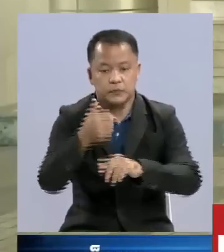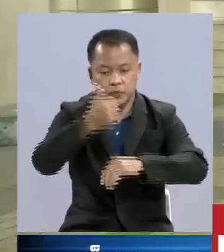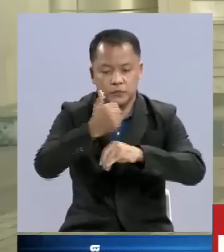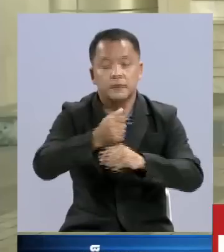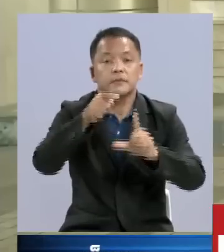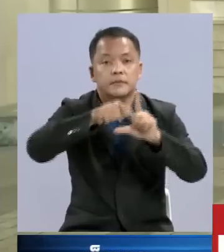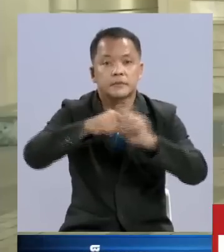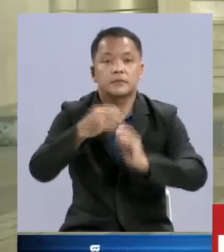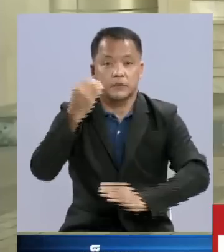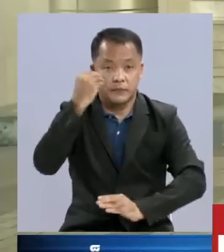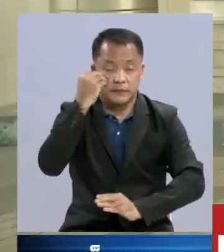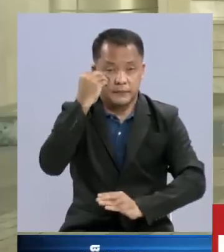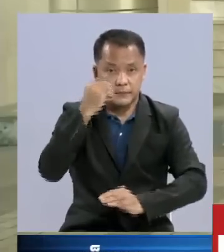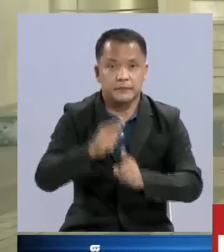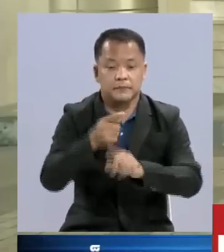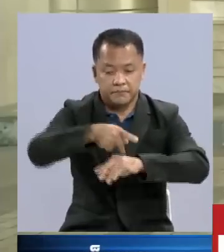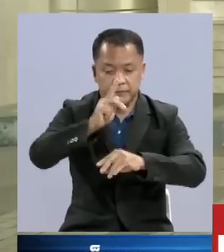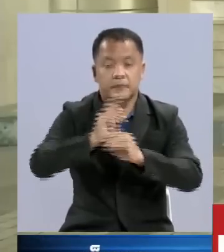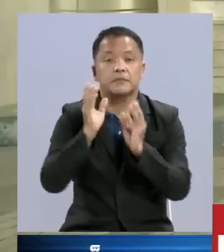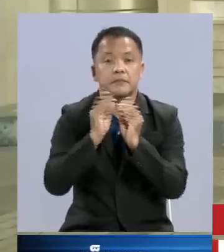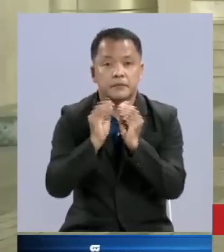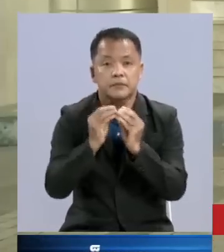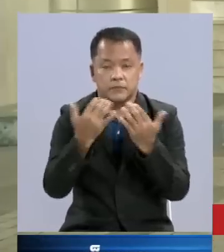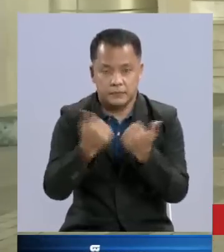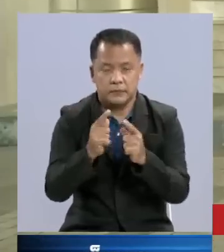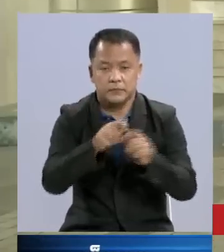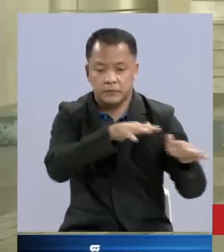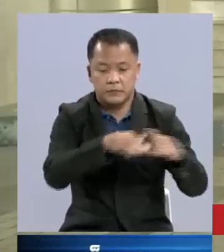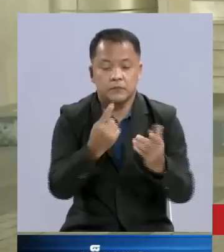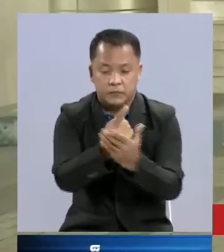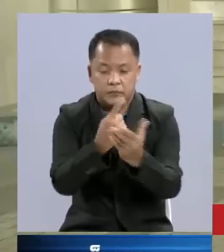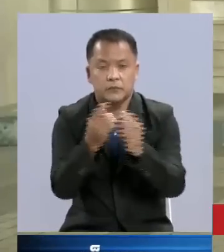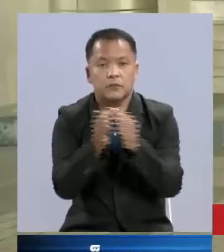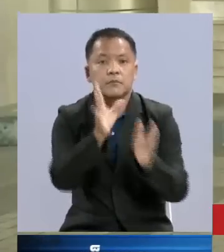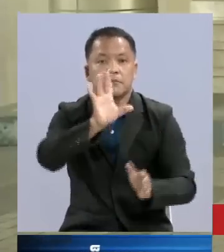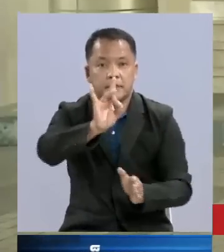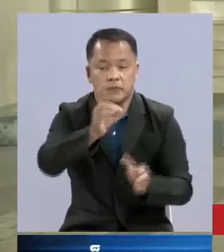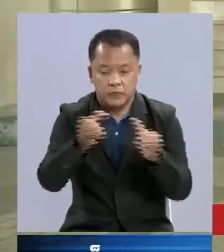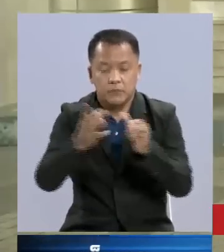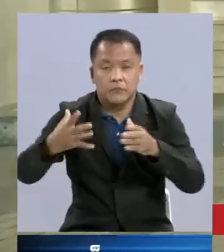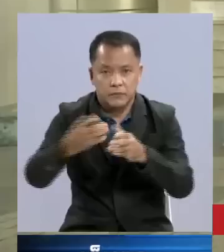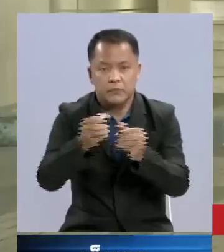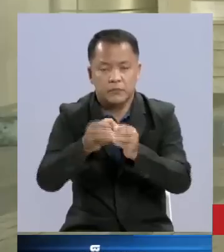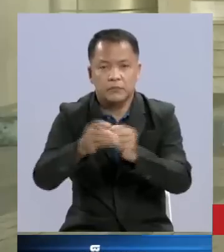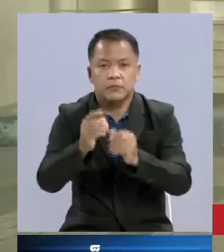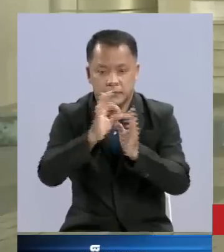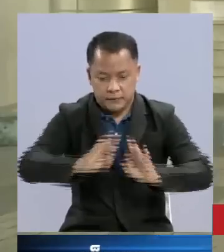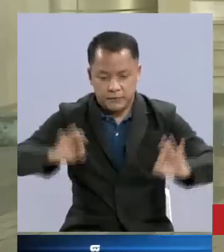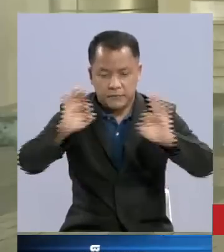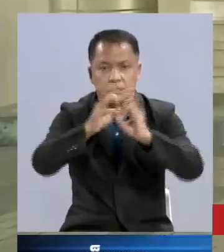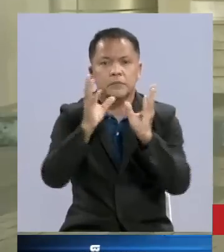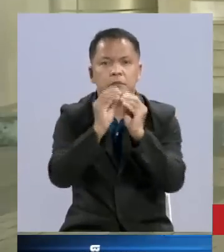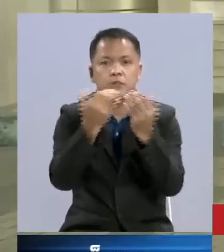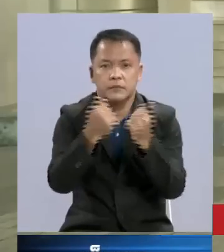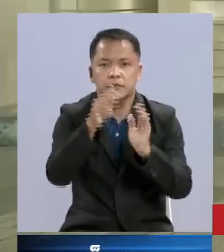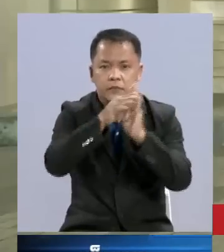รคก้าวไกลนายพิธาลิ้มเจริญรัตน์เป็นประธานการประชุมนะครับพร้อมกับอีกตัวแทนอีก8พรรคการเมืองที่ร่วมด้วยซึ่งสาระสำคัญในการประชุมวันนี้นะ